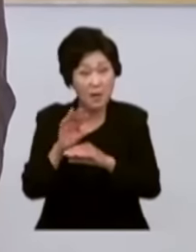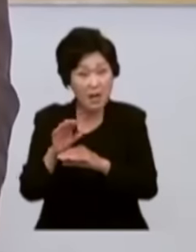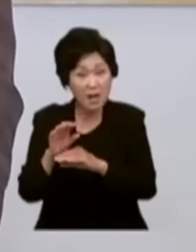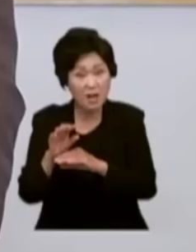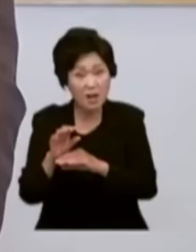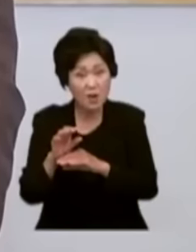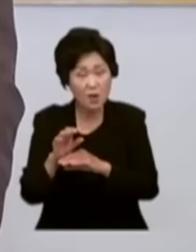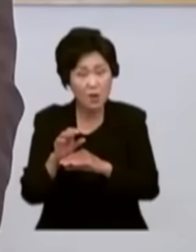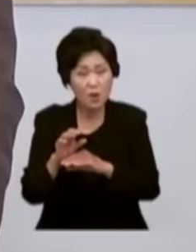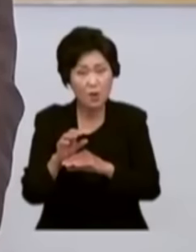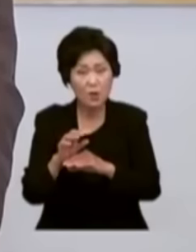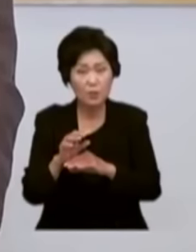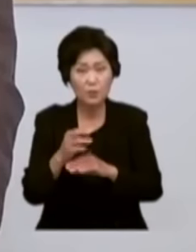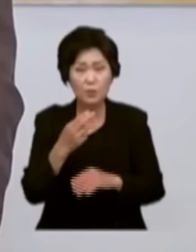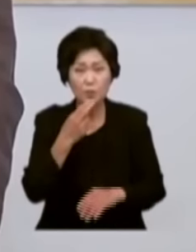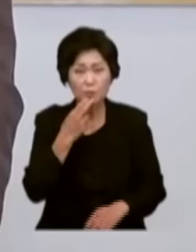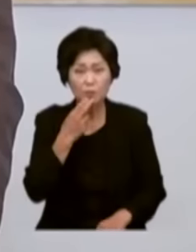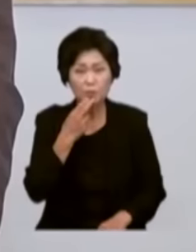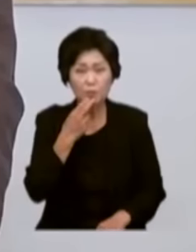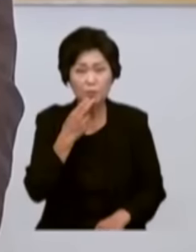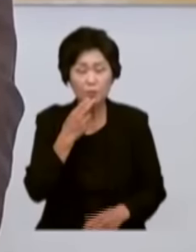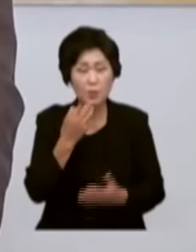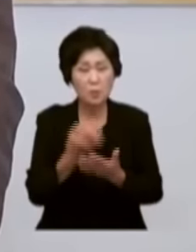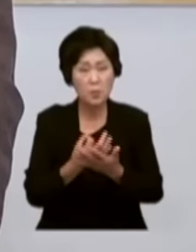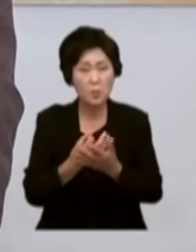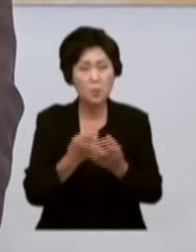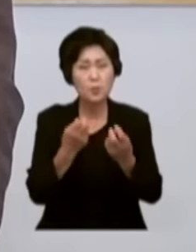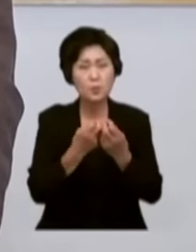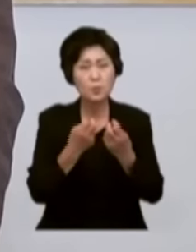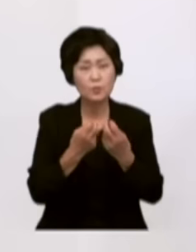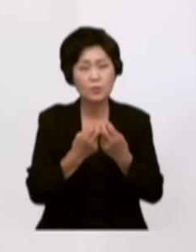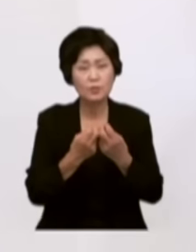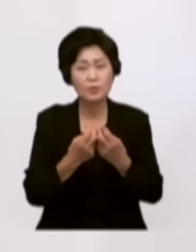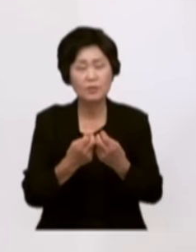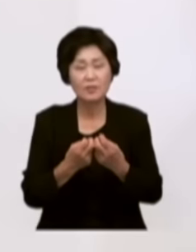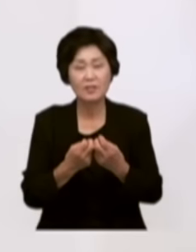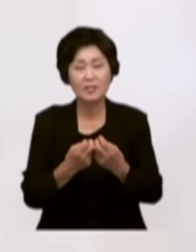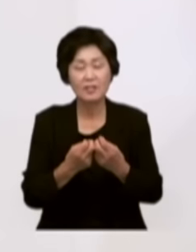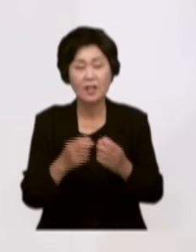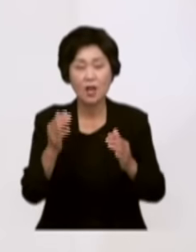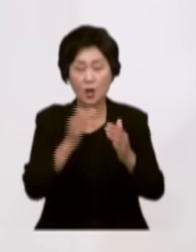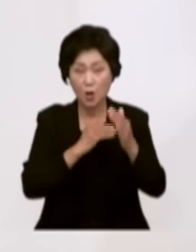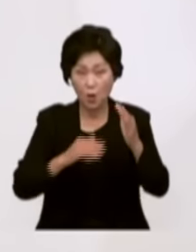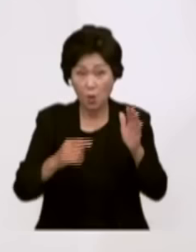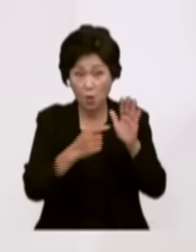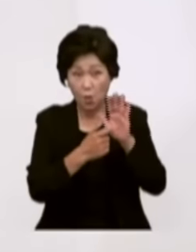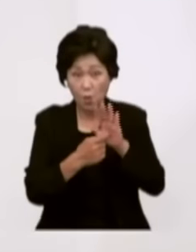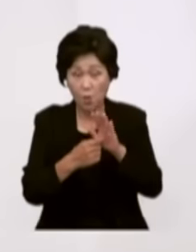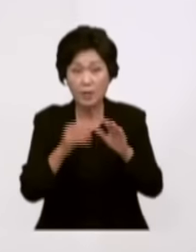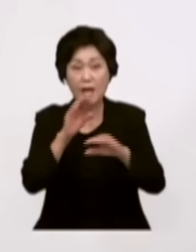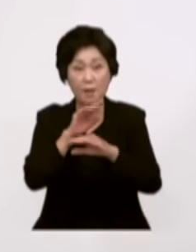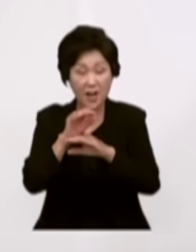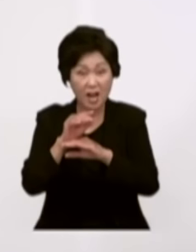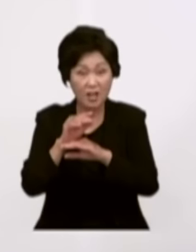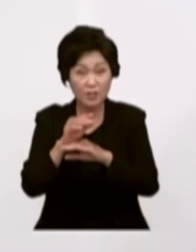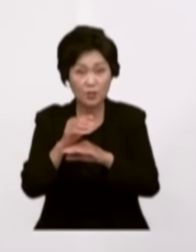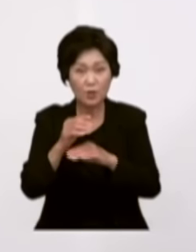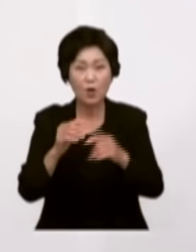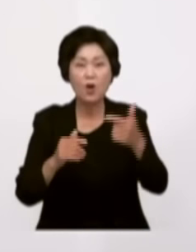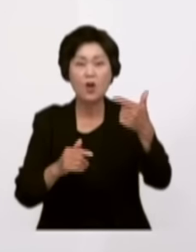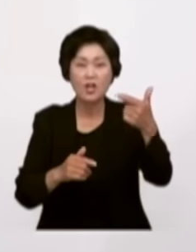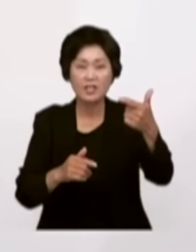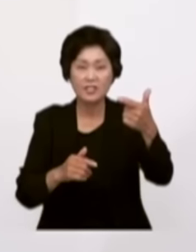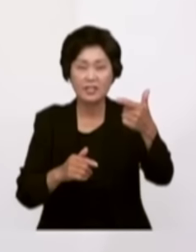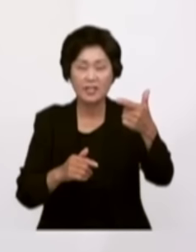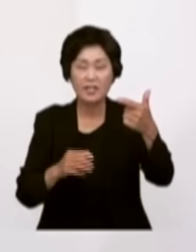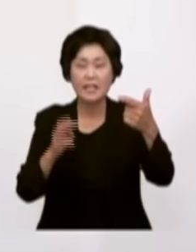네. 예, 방송들도 많았고 그런데 지금은 그러면은 어떻게 그러니까 생활하고 계세요? 공개 방송 진행을 제가 6개 프로그램을 MC를 맡았어요.